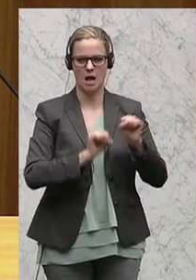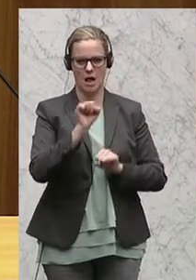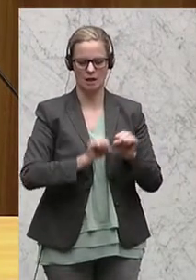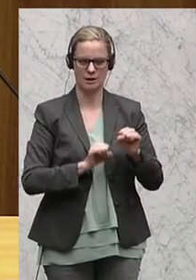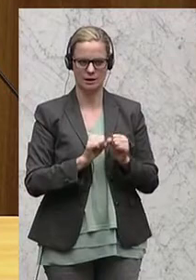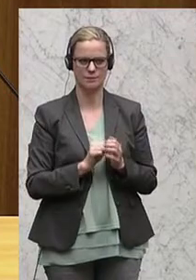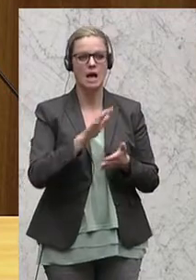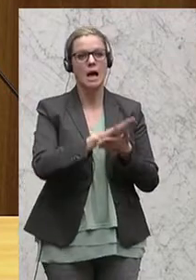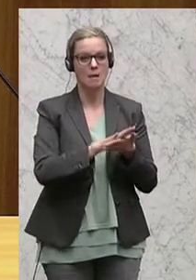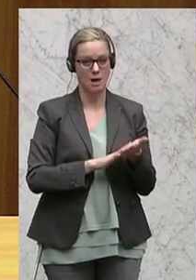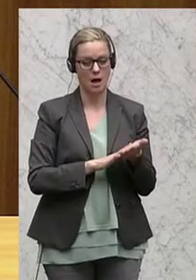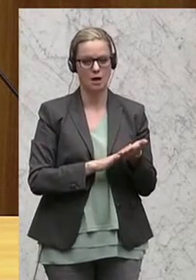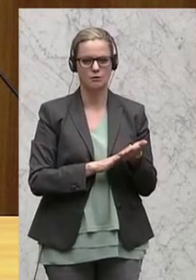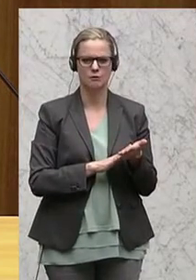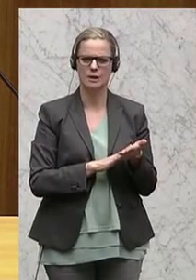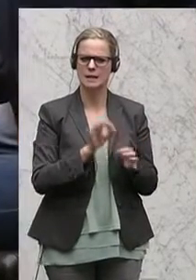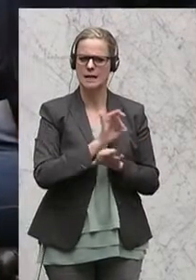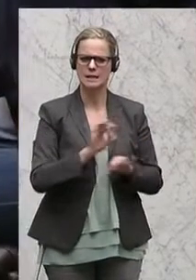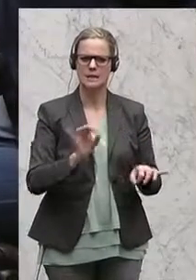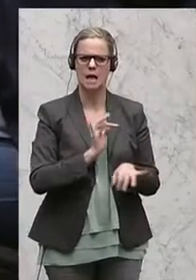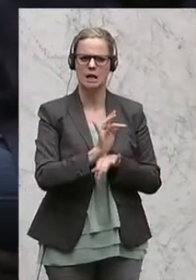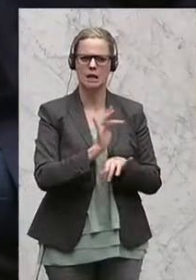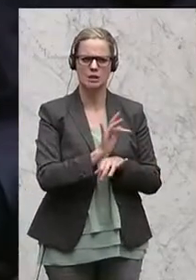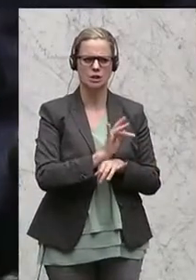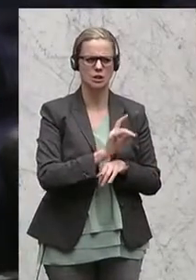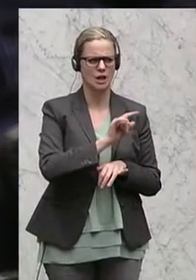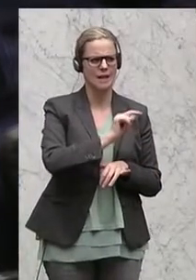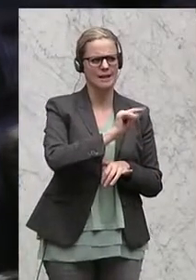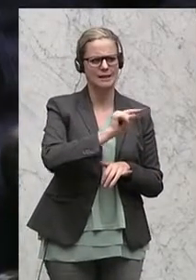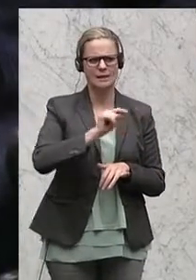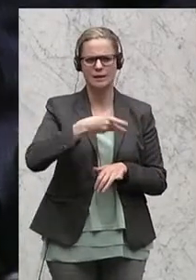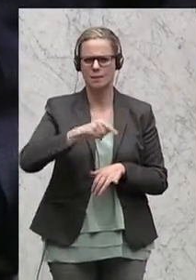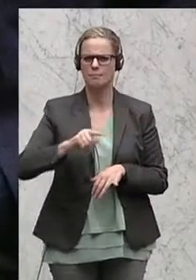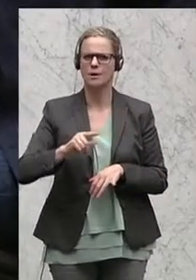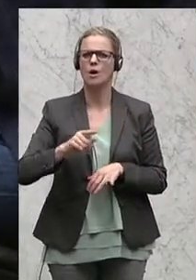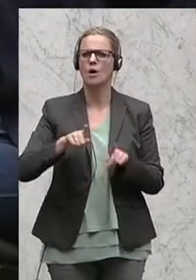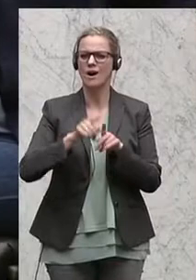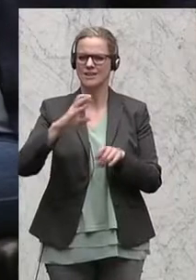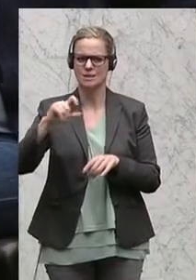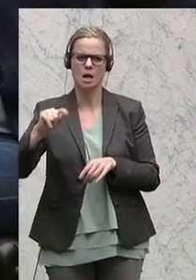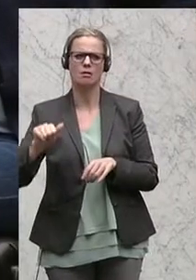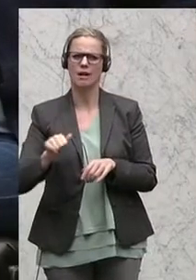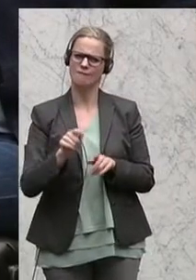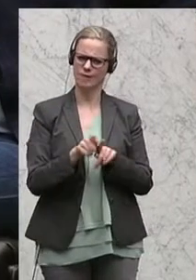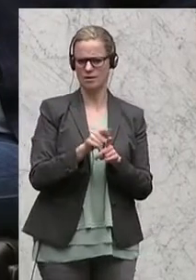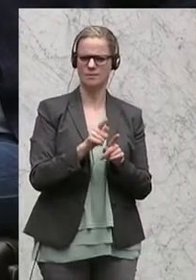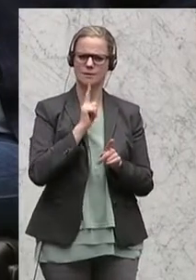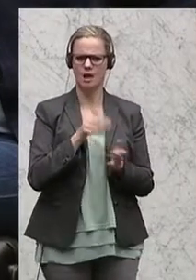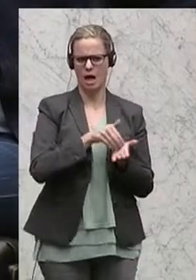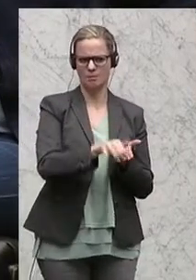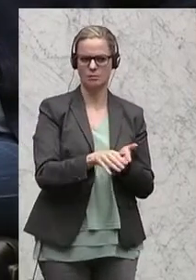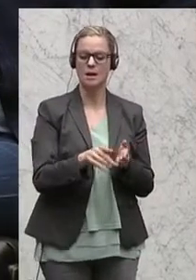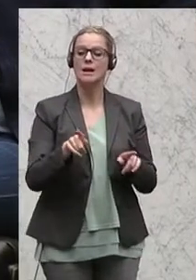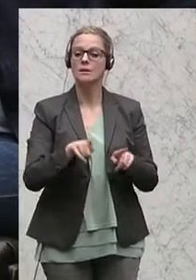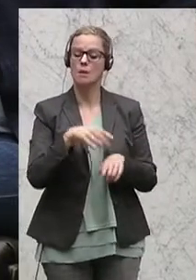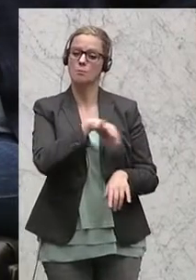die ja anfänglich sehr kritisch CETA und TTIP gegenüberstand oder ablehnend sogar. Bundeskanzler Kern